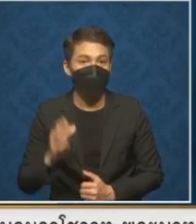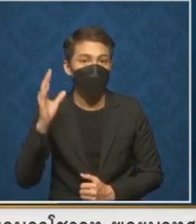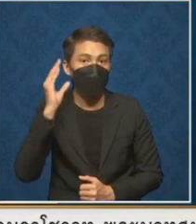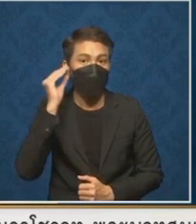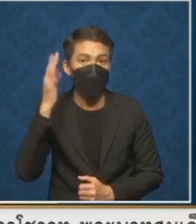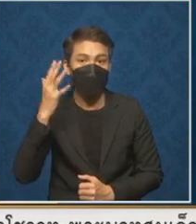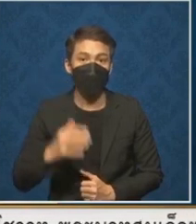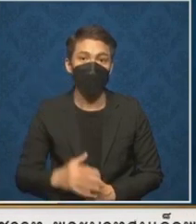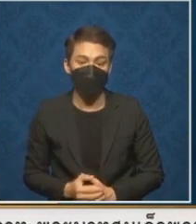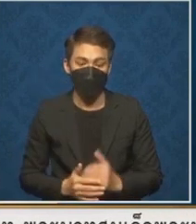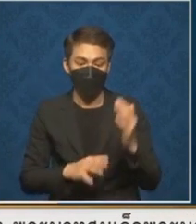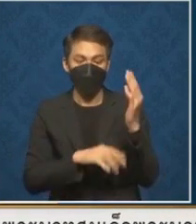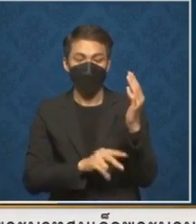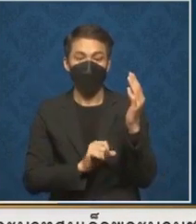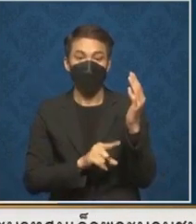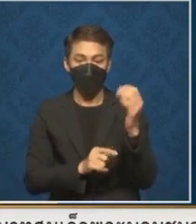เซีนยไมออกครับ